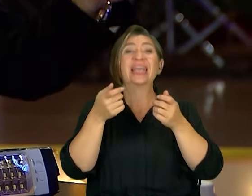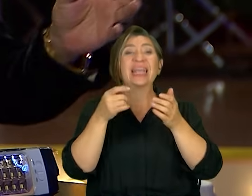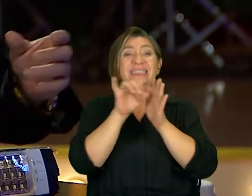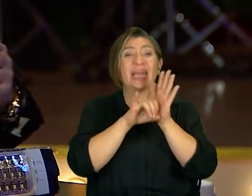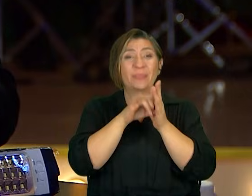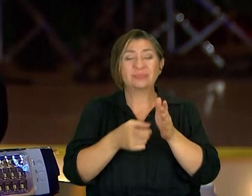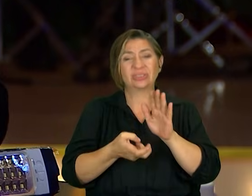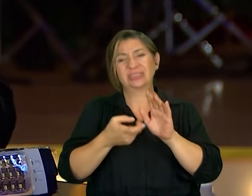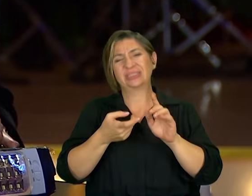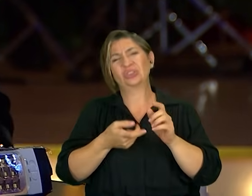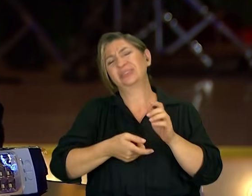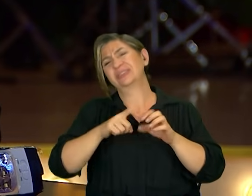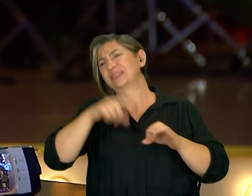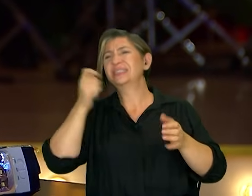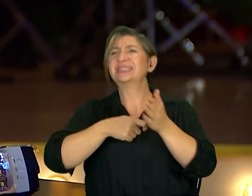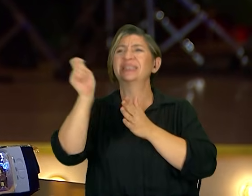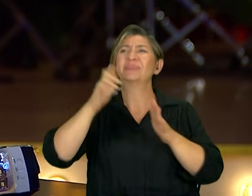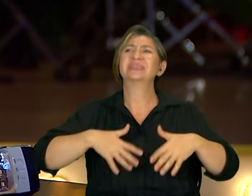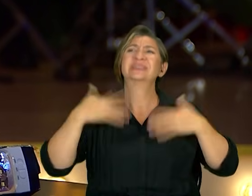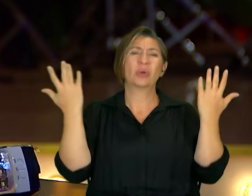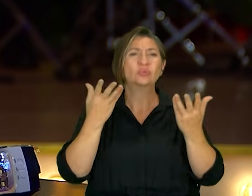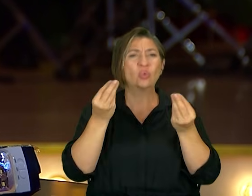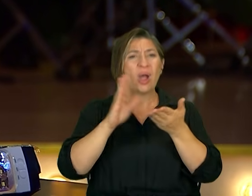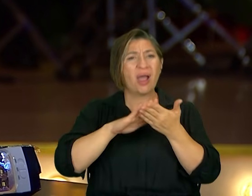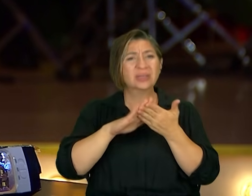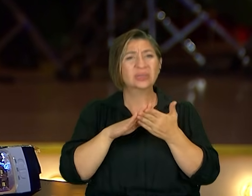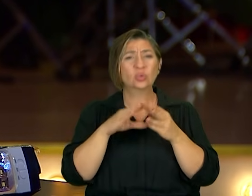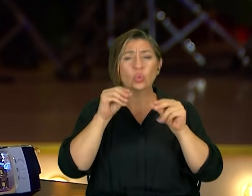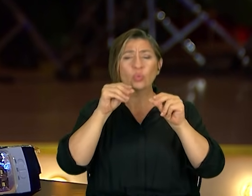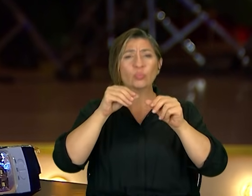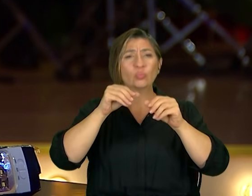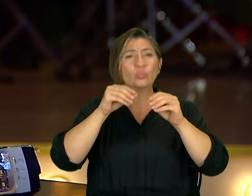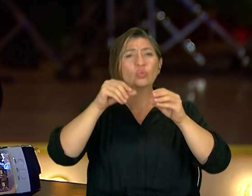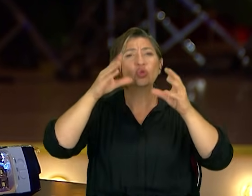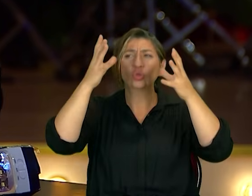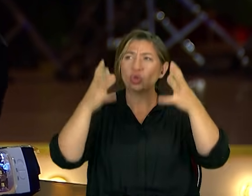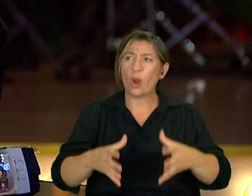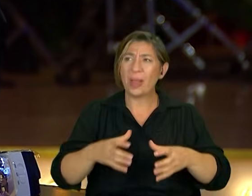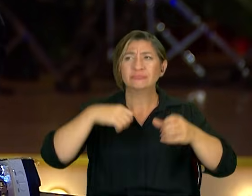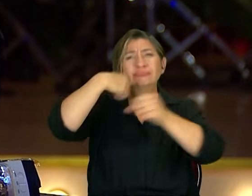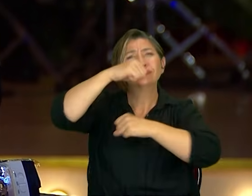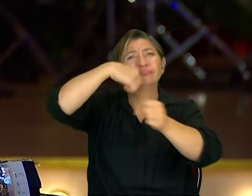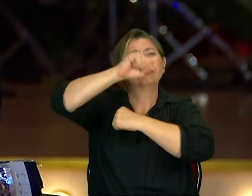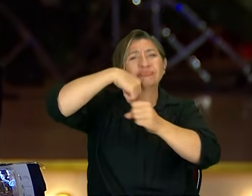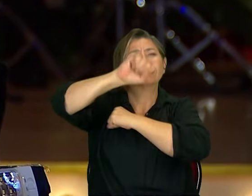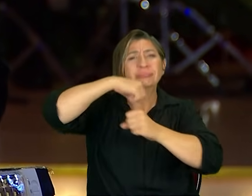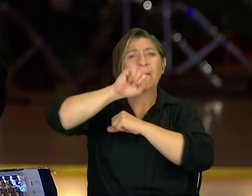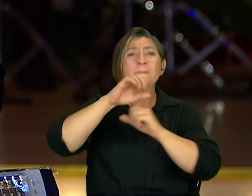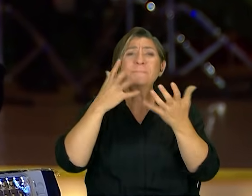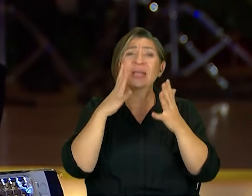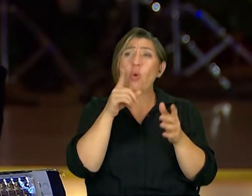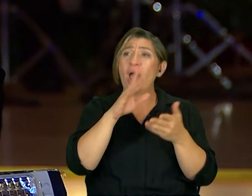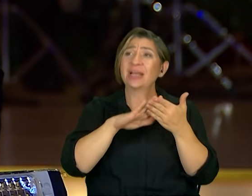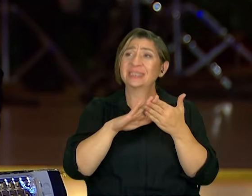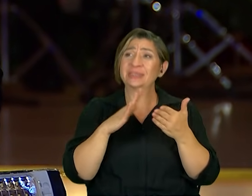çıktım. Instagram'ım devam ediyor. Ama Instagram'ı birçok arkadaş kum torbası dövüyorlar. Şimdi belki o arkadaşlarım